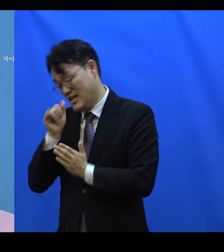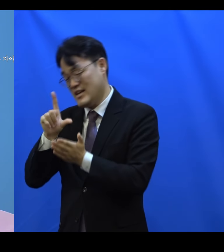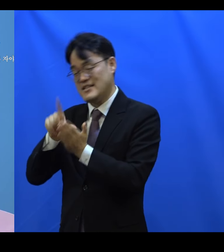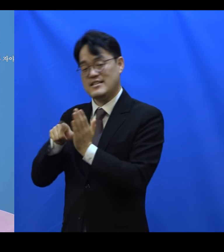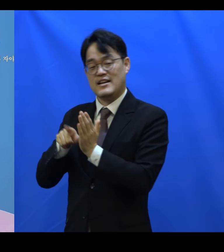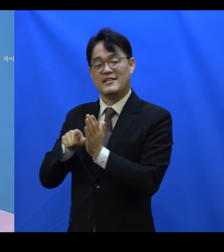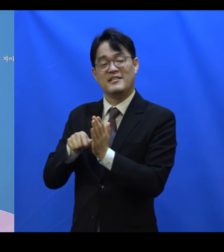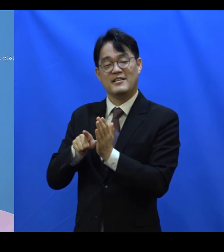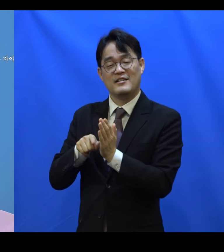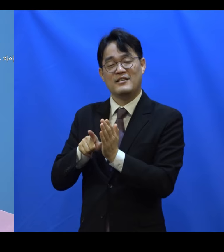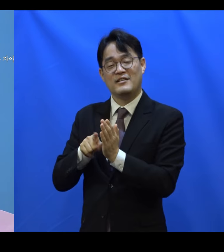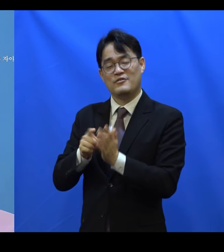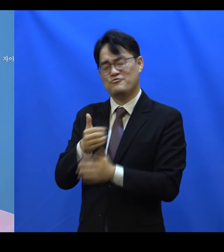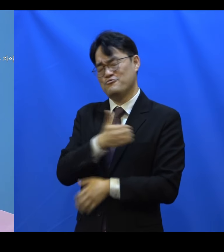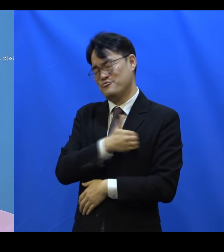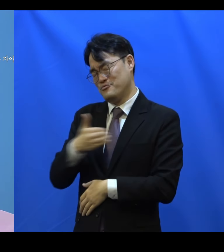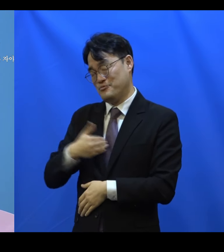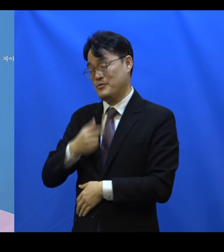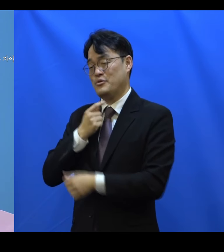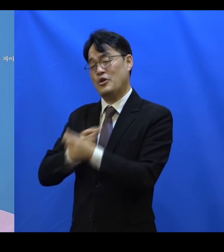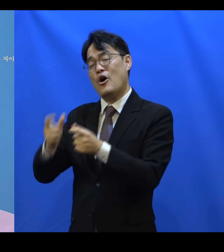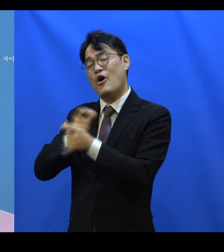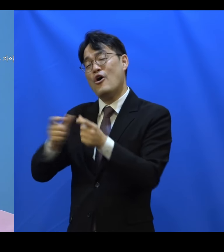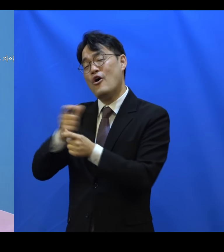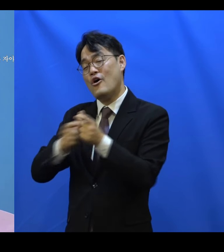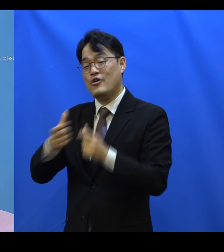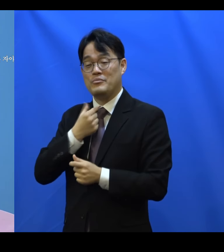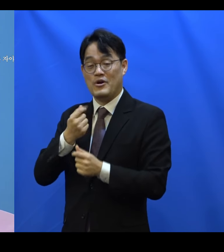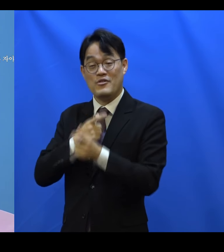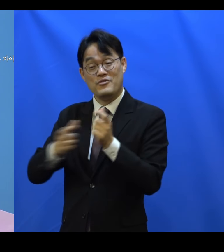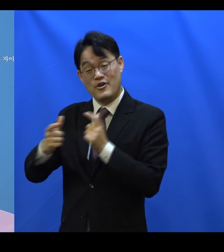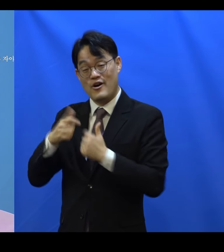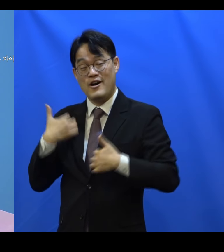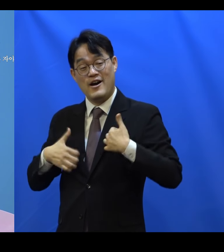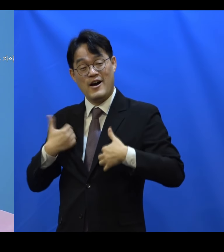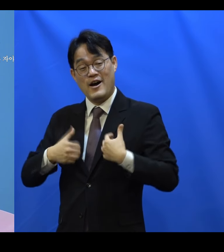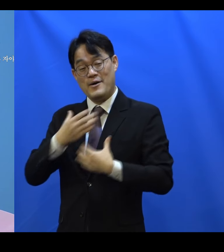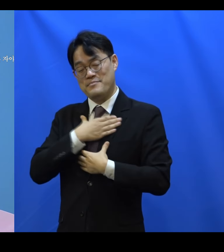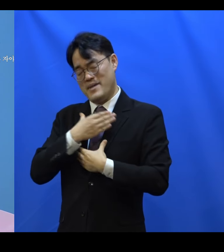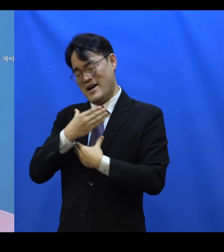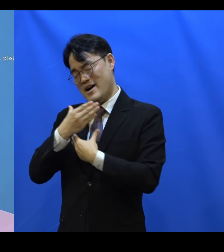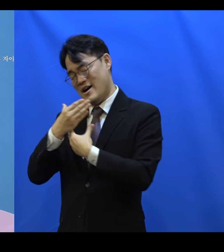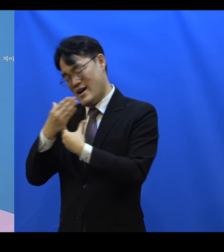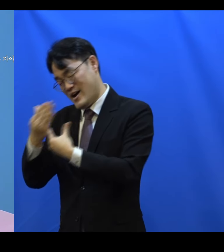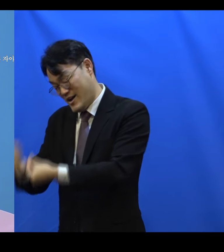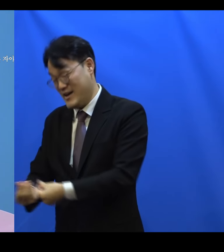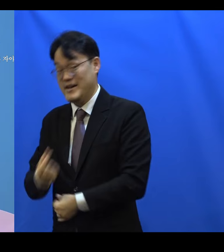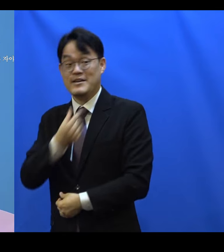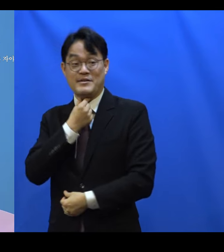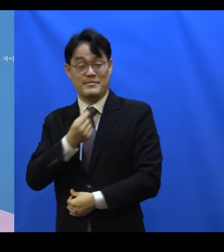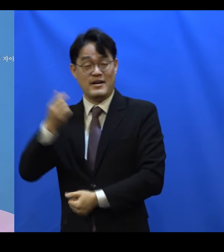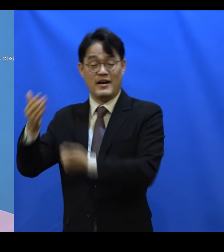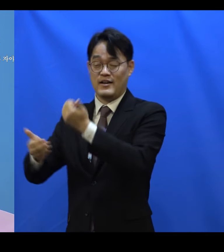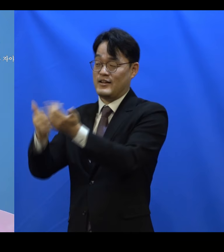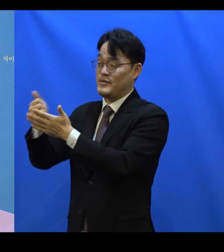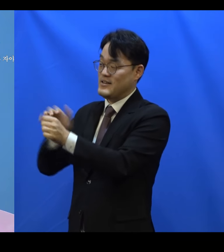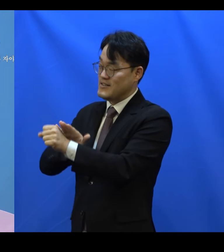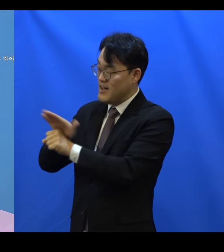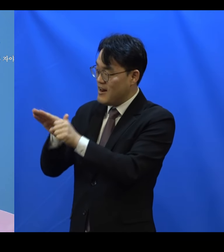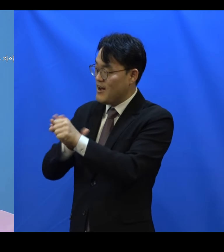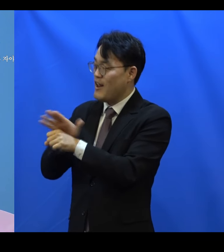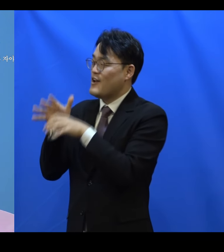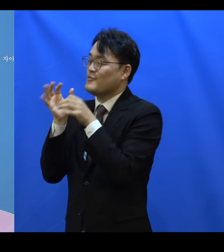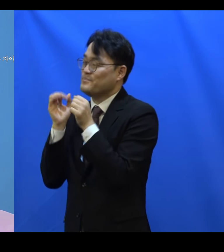순간이 계속되도록 도와달라는 부탁이에요. 충분히 누리고 싶어 하는 거죠. 하나님의 사랑 안에 머물러 있는 경험이 있는